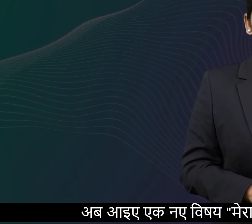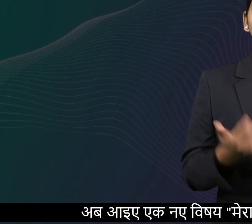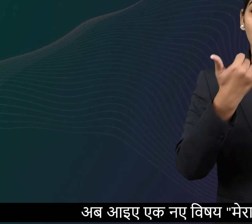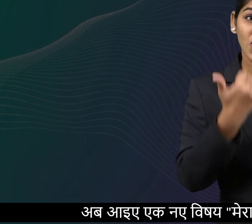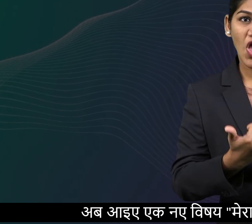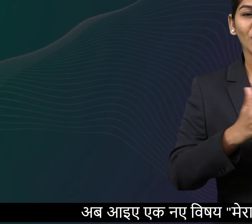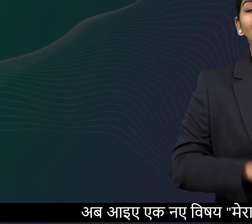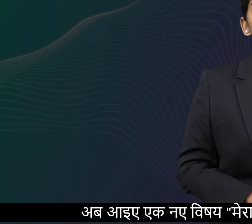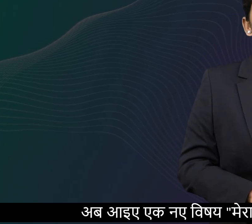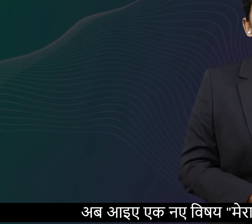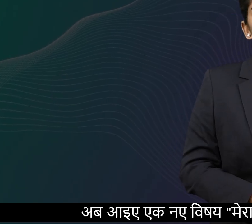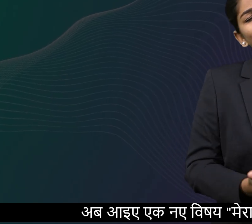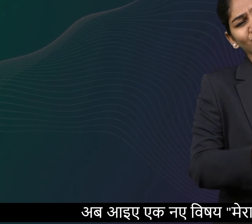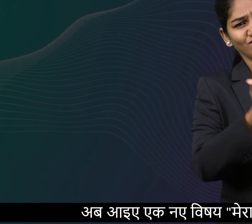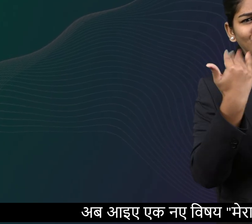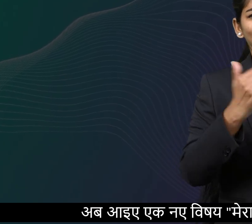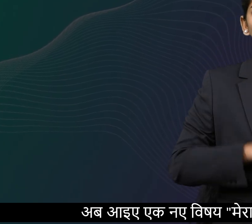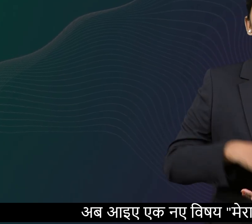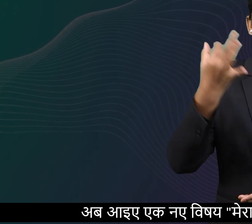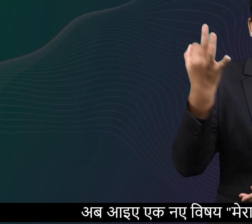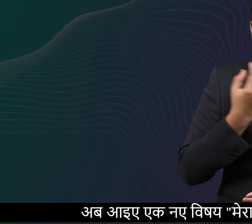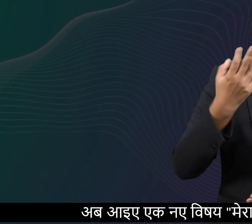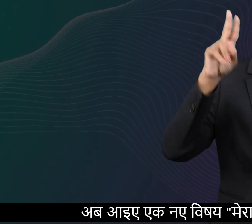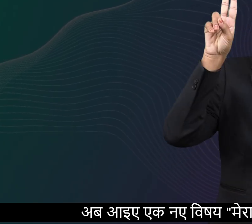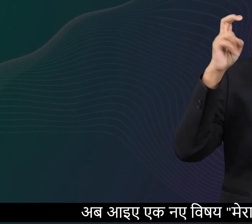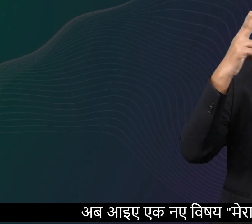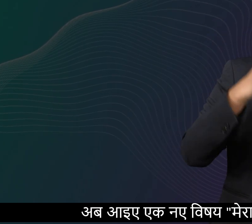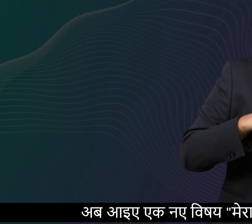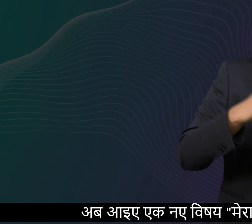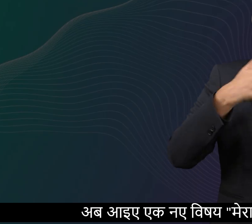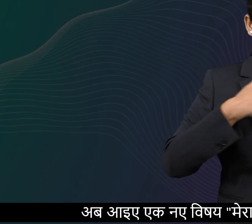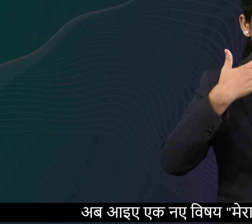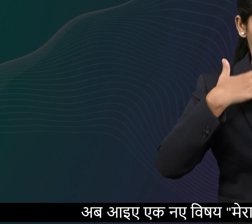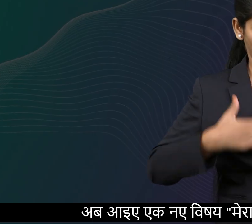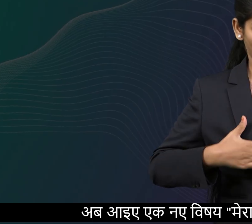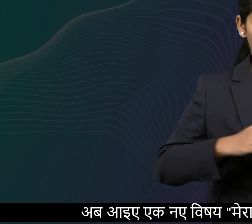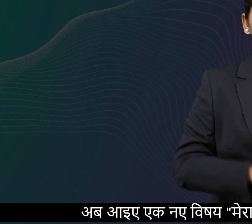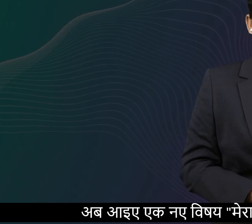अब आइए एक नए विषय मेरा शरीर में चलते हैं। यह कक्षा पहली का विषय है,